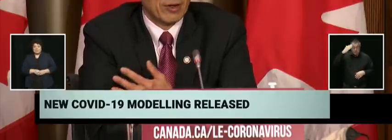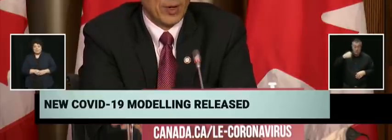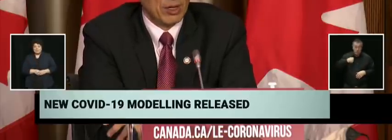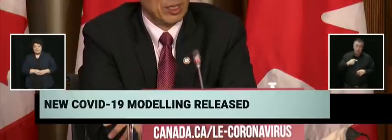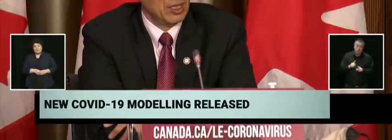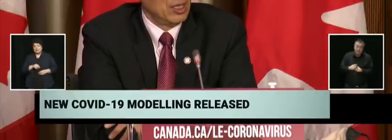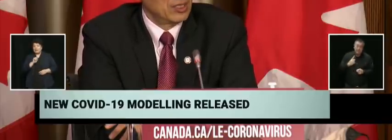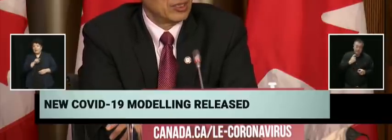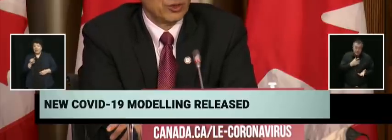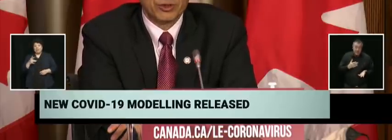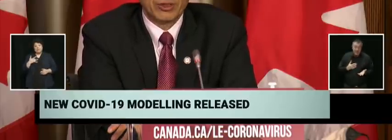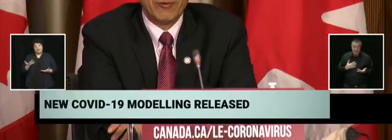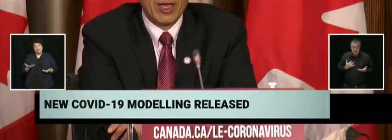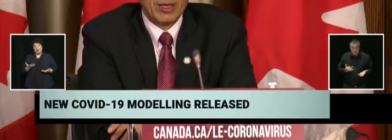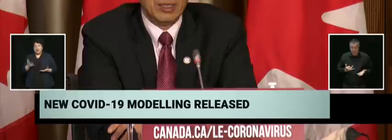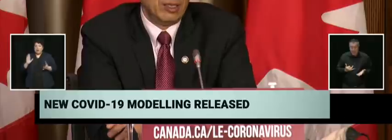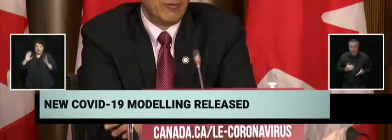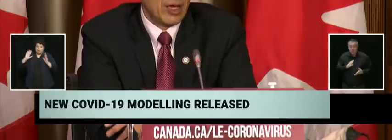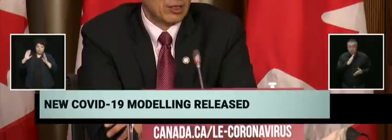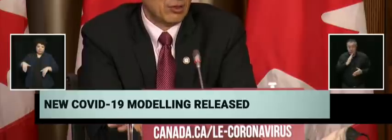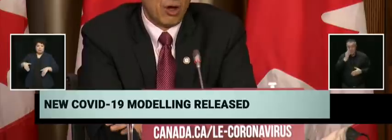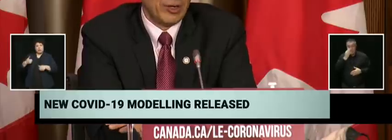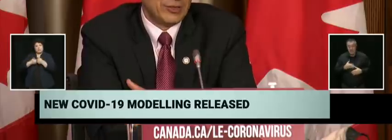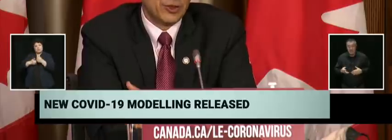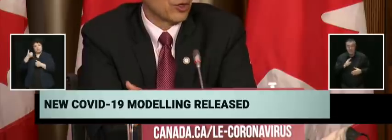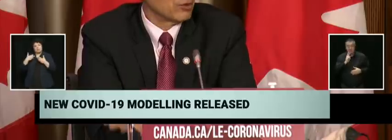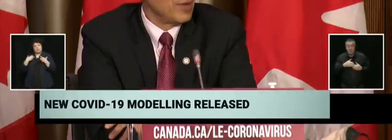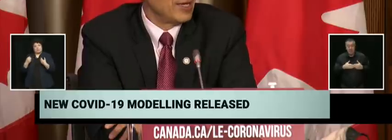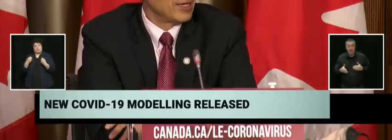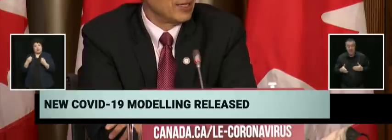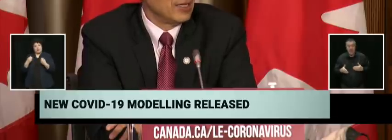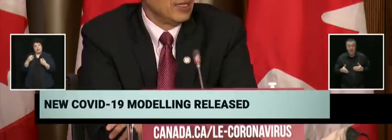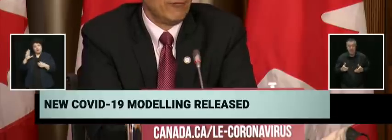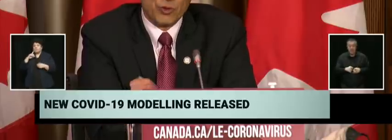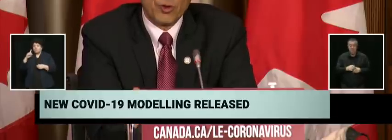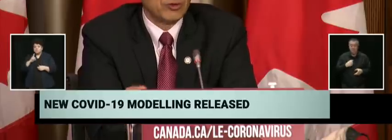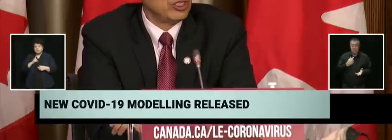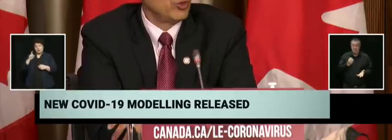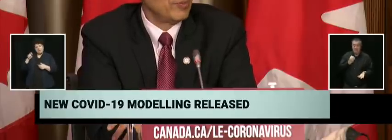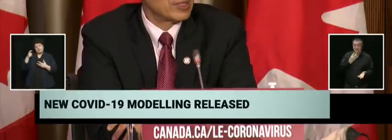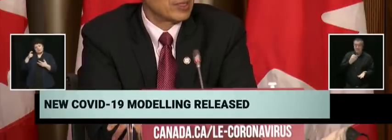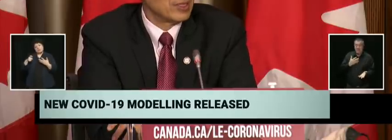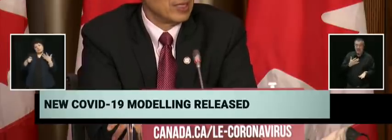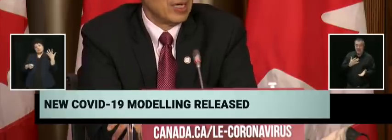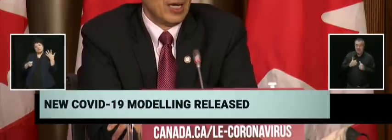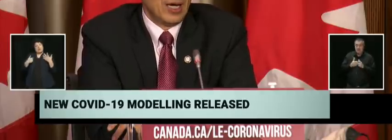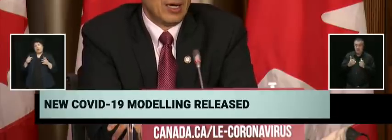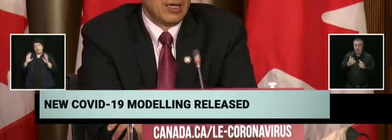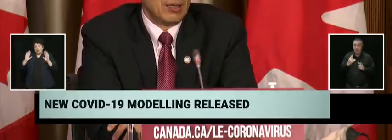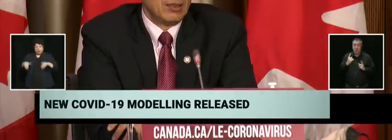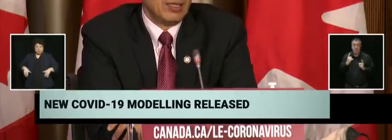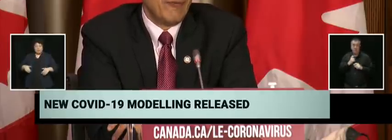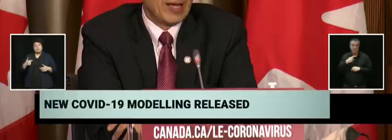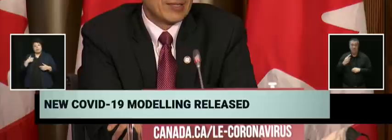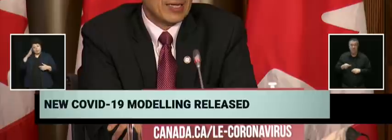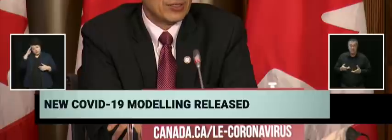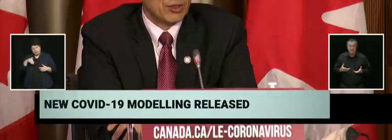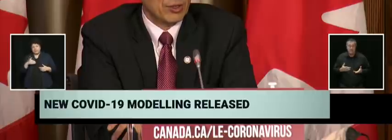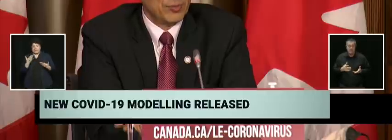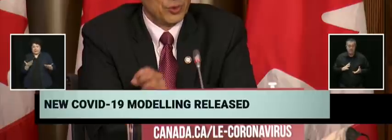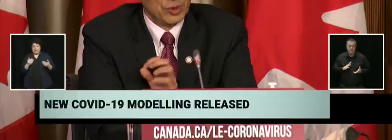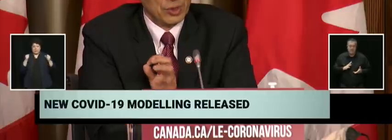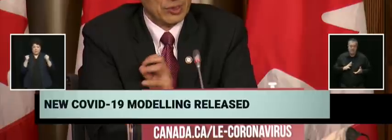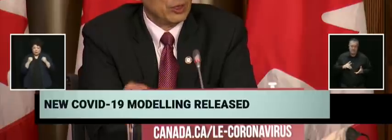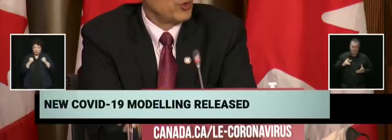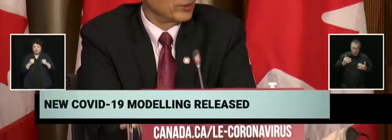c'est vraiment, c'est notre hiver long et dur. Mais il faut continuer parce que les vaccins sont